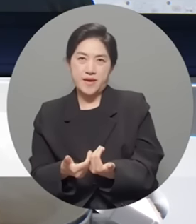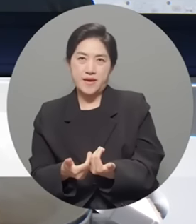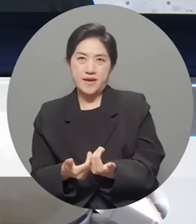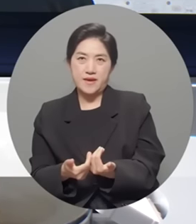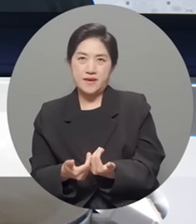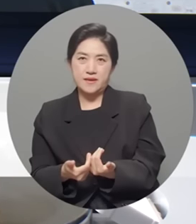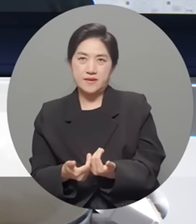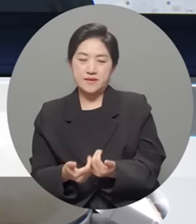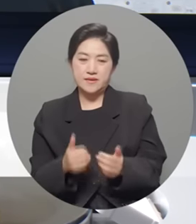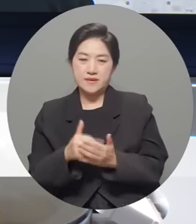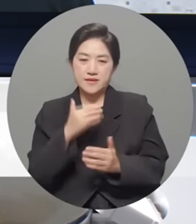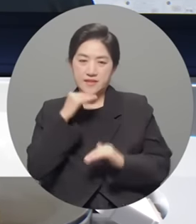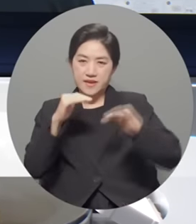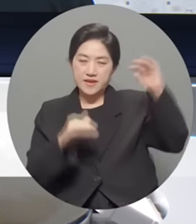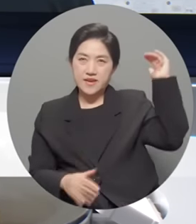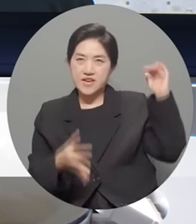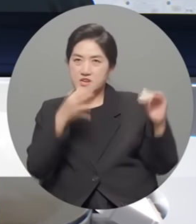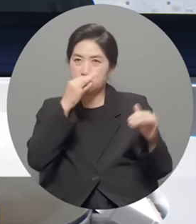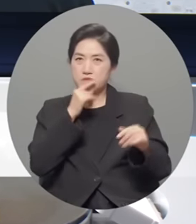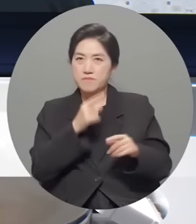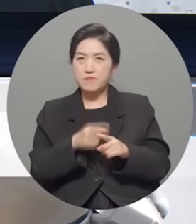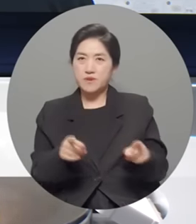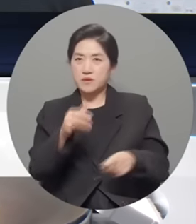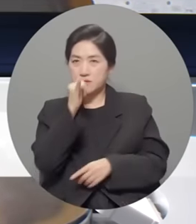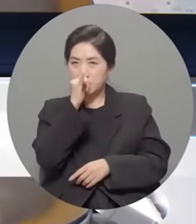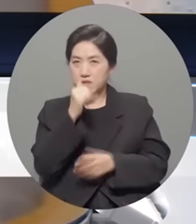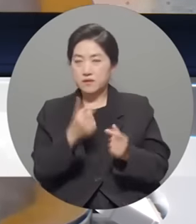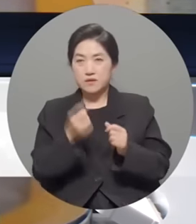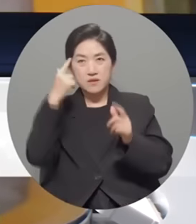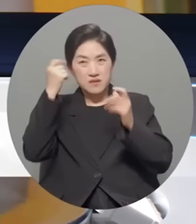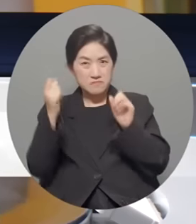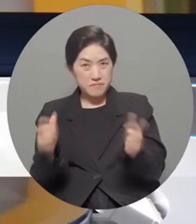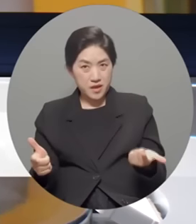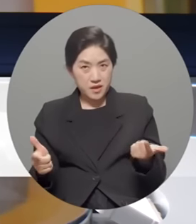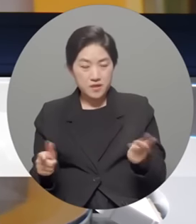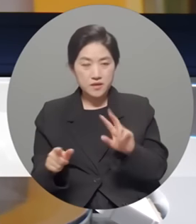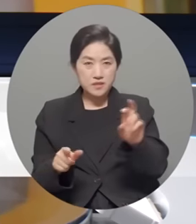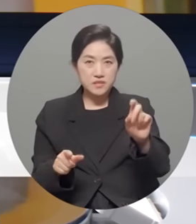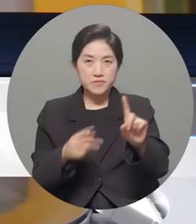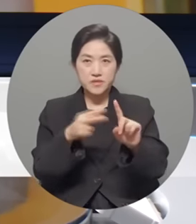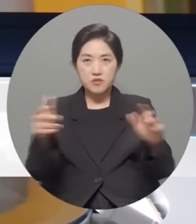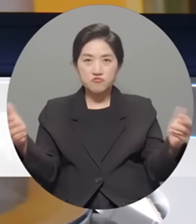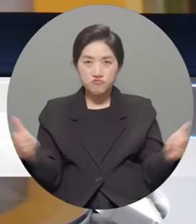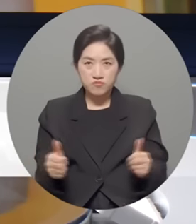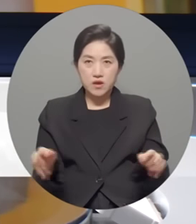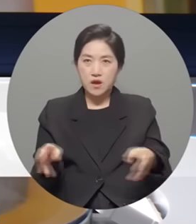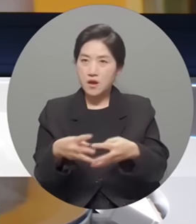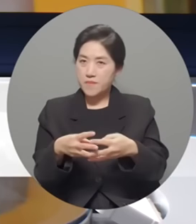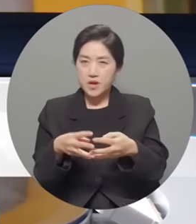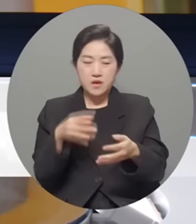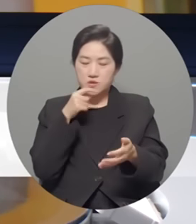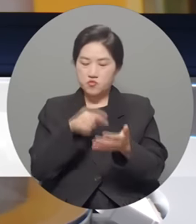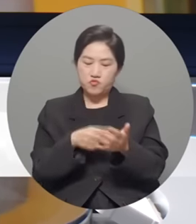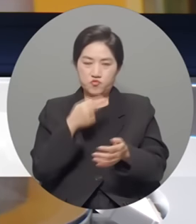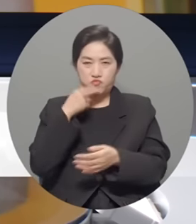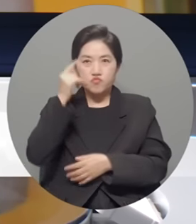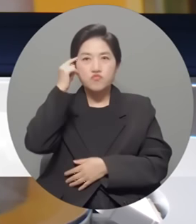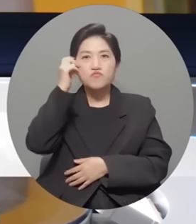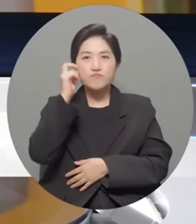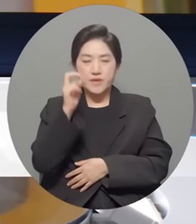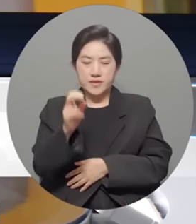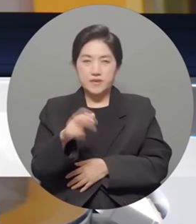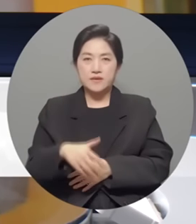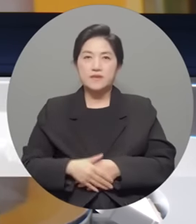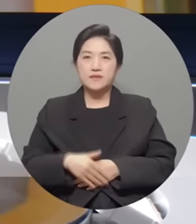세대 이기주의라는 비판도 나왔는데요. 이처럼 의견이 엇갈리면서 21대 국회에서 합의에 이르기는 쉽지 않을 거라는